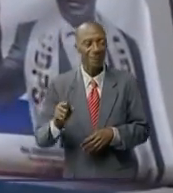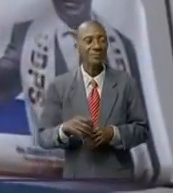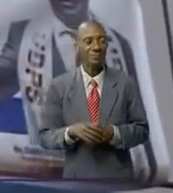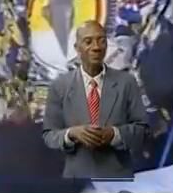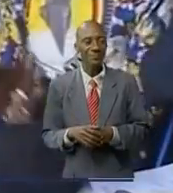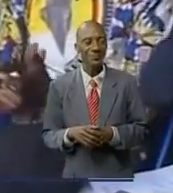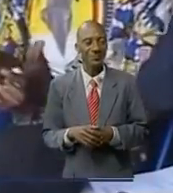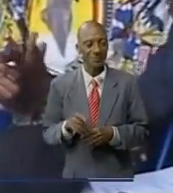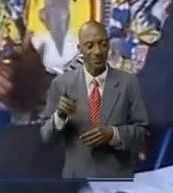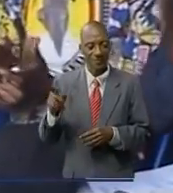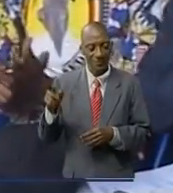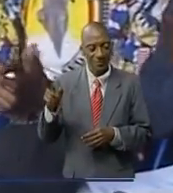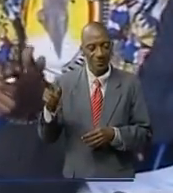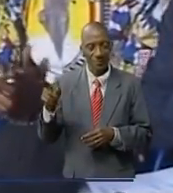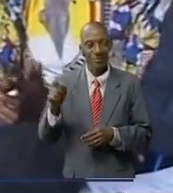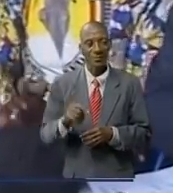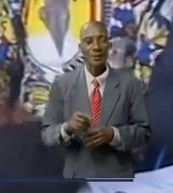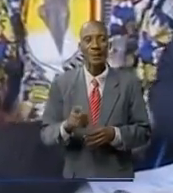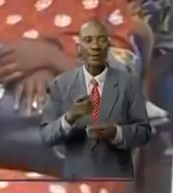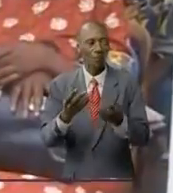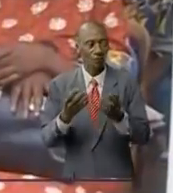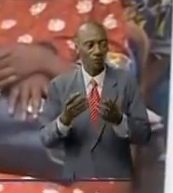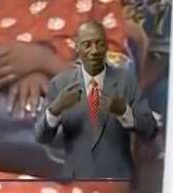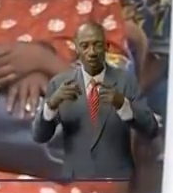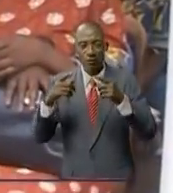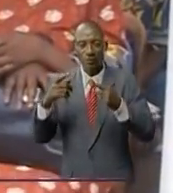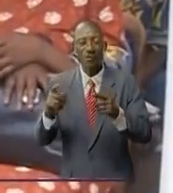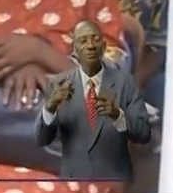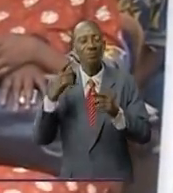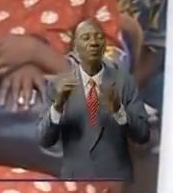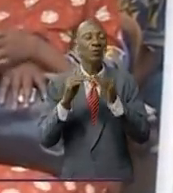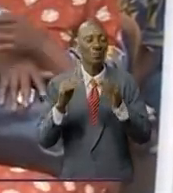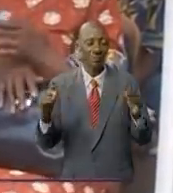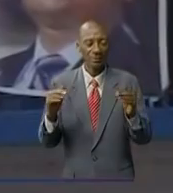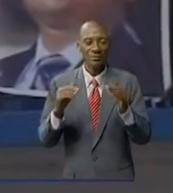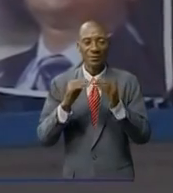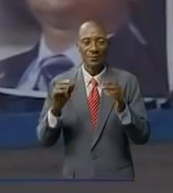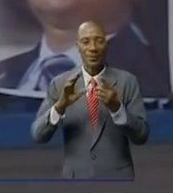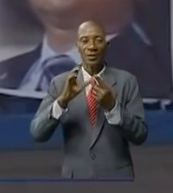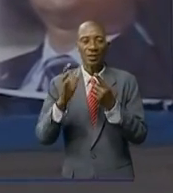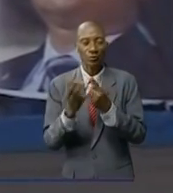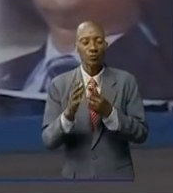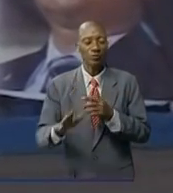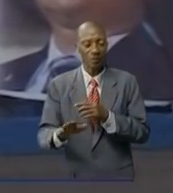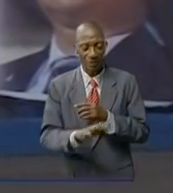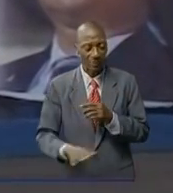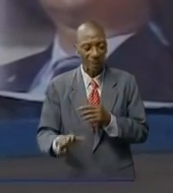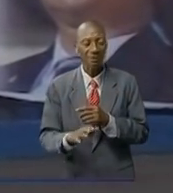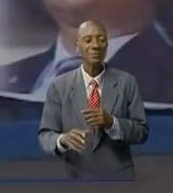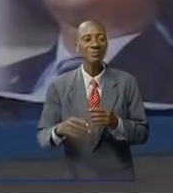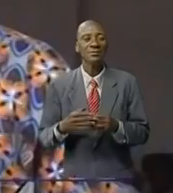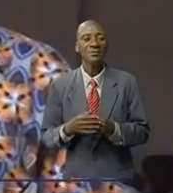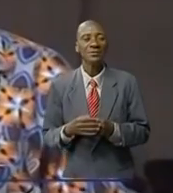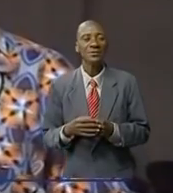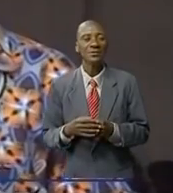le respect des textes, la culture de la paix, aussi le respect des structures de base établies au sein du parti, sans oublier les conditions